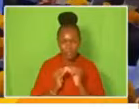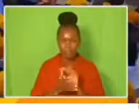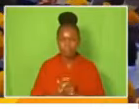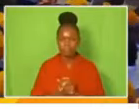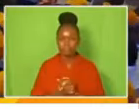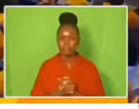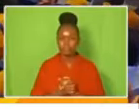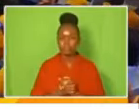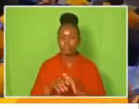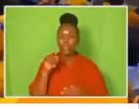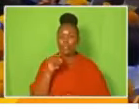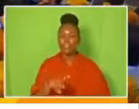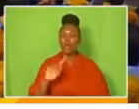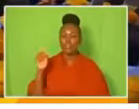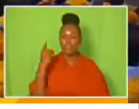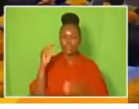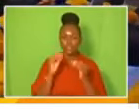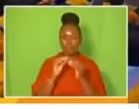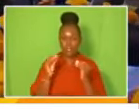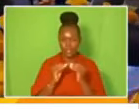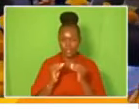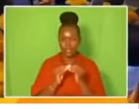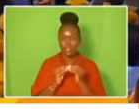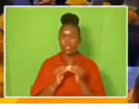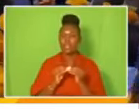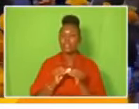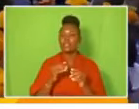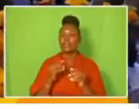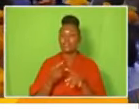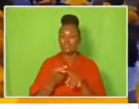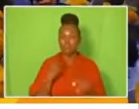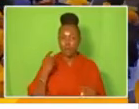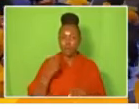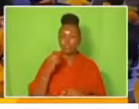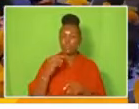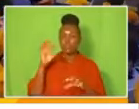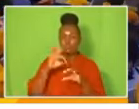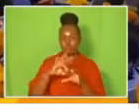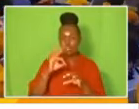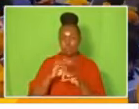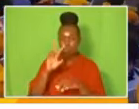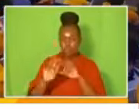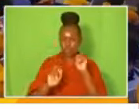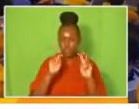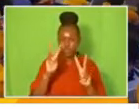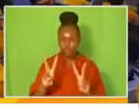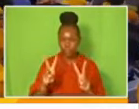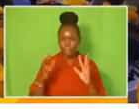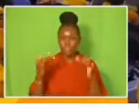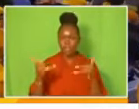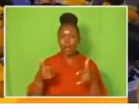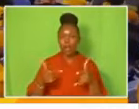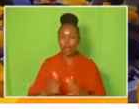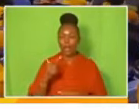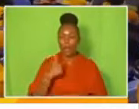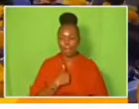This is our first meeting since the 2022 elections. Allow me